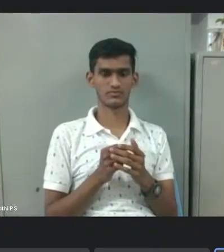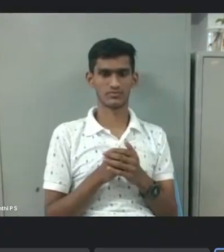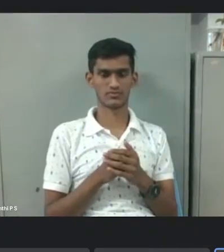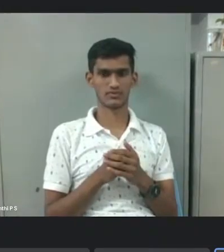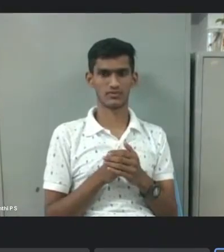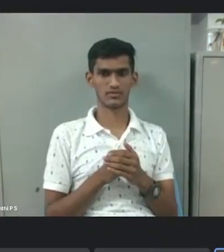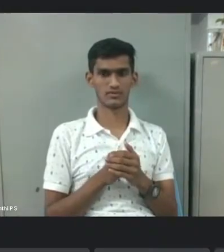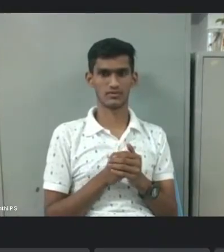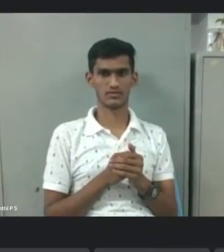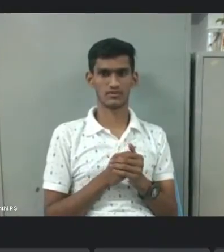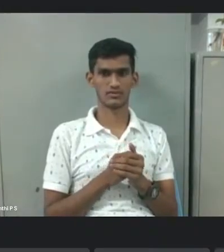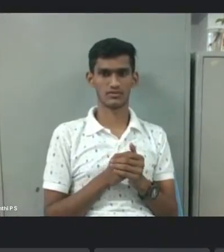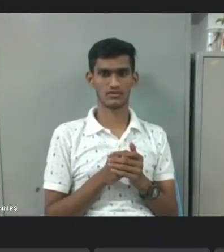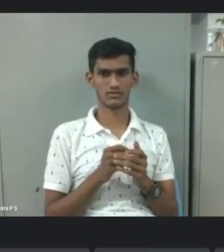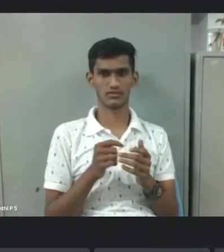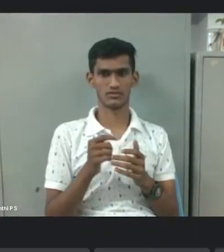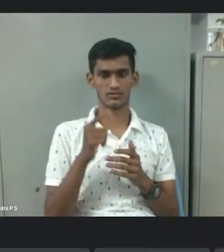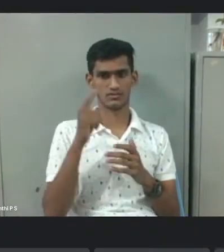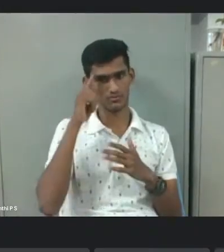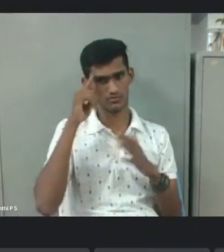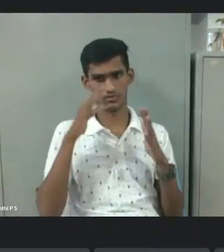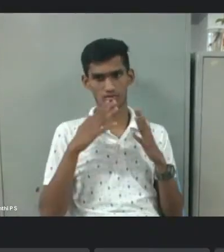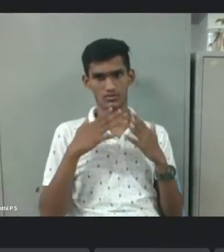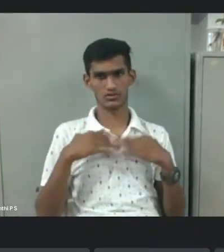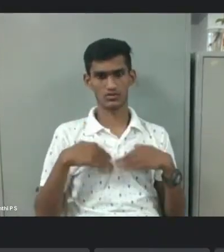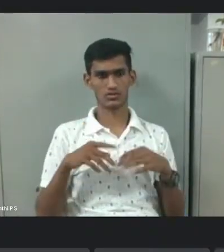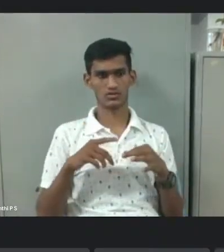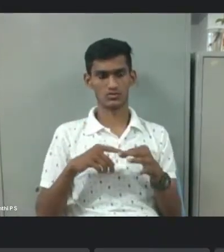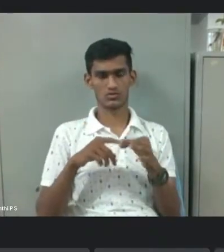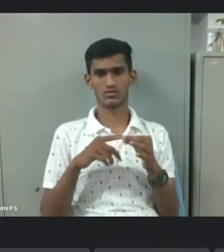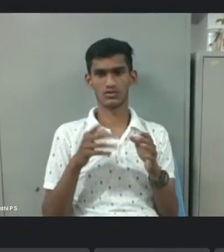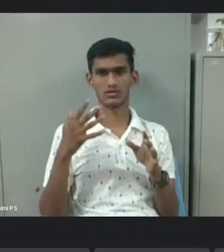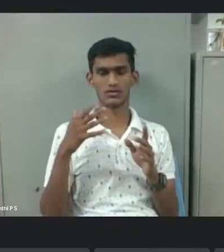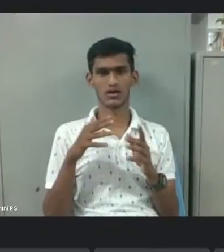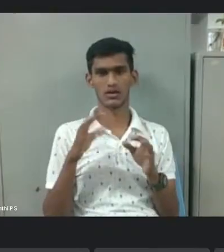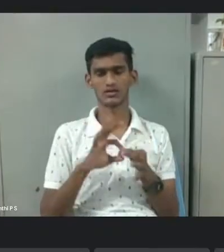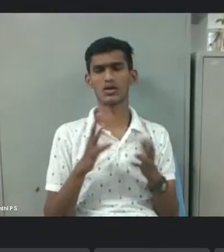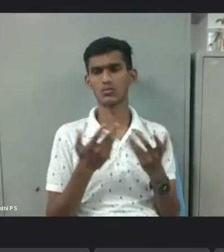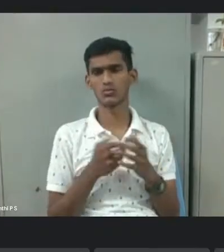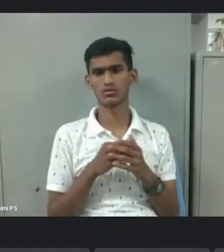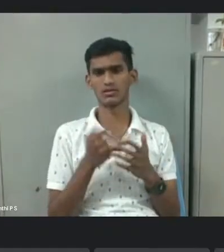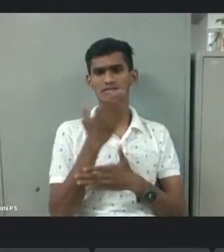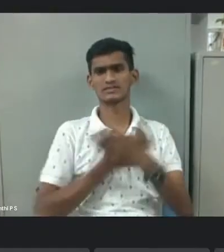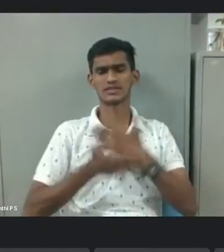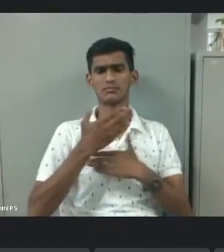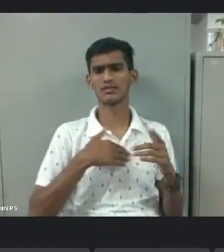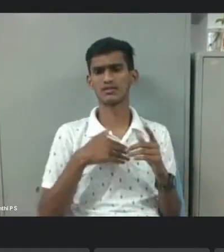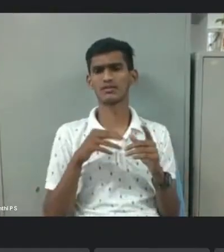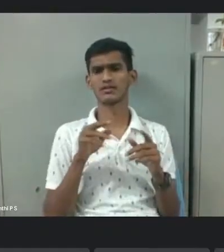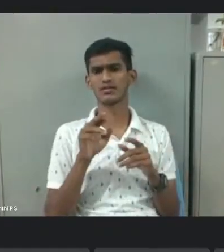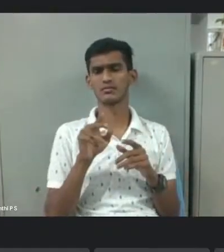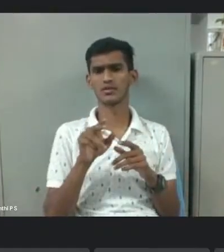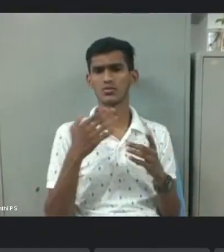ബാധിക്കുമെന്നാണ്. വളരെ റെലവെന്റ് ആയിട്ടുള്ള ഒരു ചോദ്യമാണ്. ഭിന്നശേഷി ആ ഒരു അവസ്ഥ എന്ത് തരം ഭിന്നശേഷി എന്നുള്ളതിനെ തന്നെ